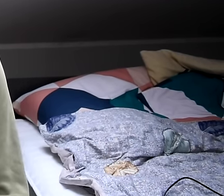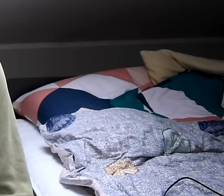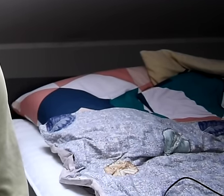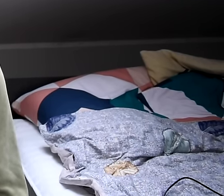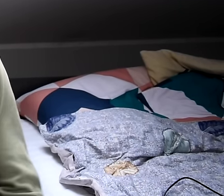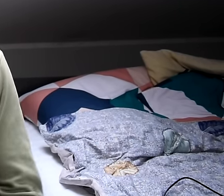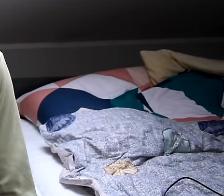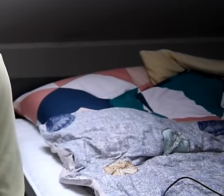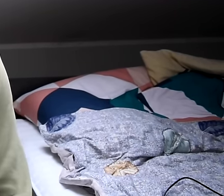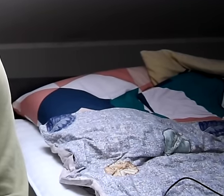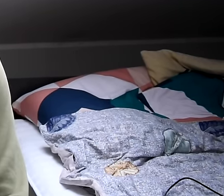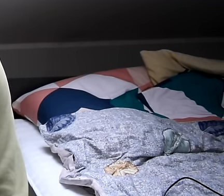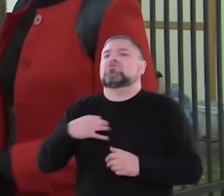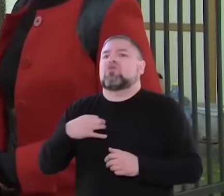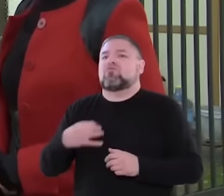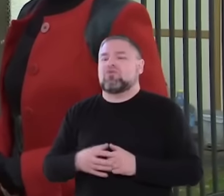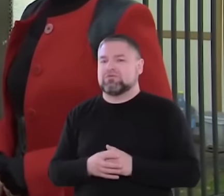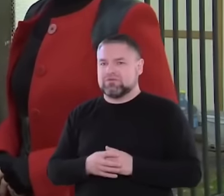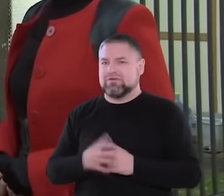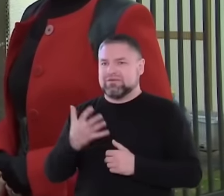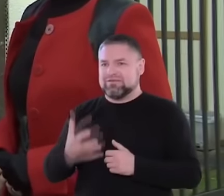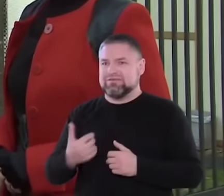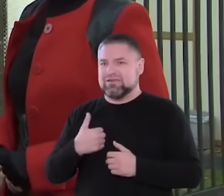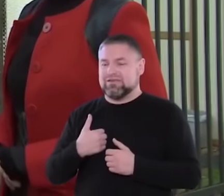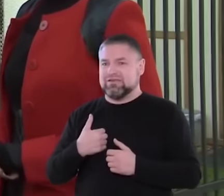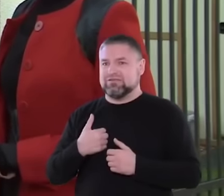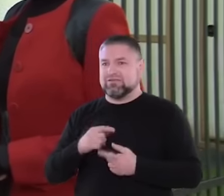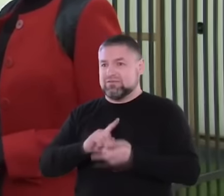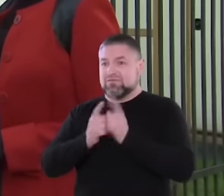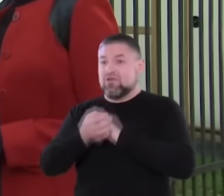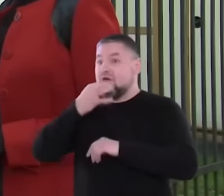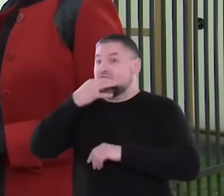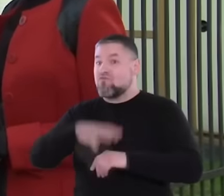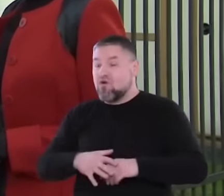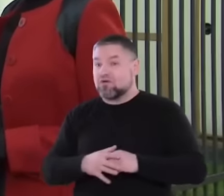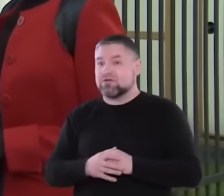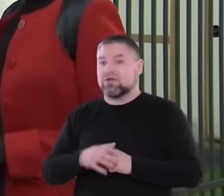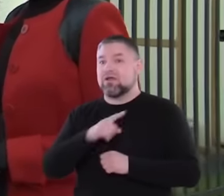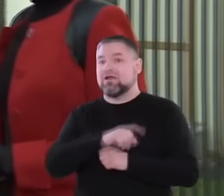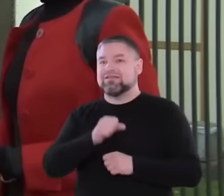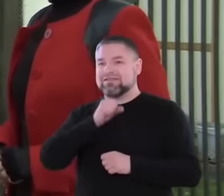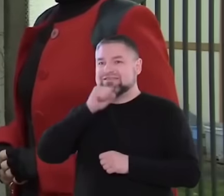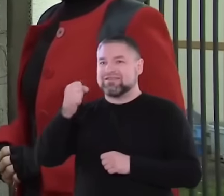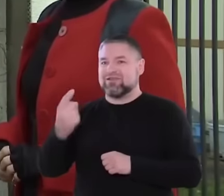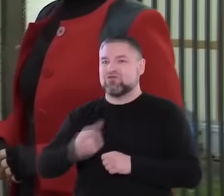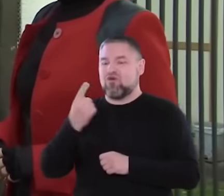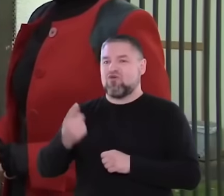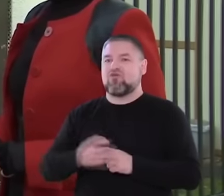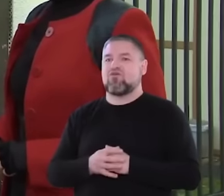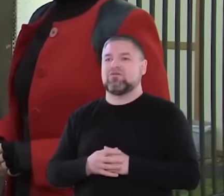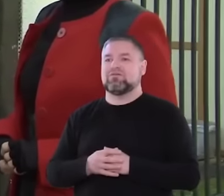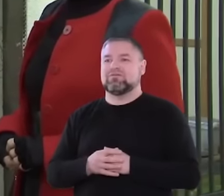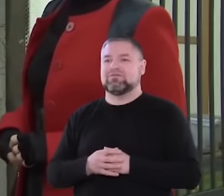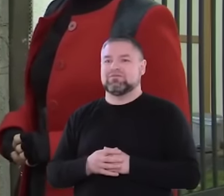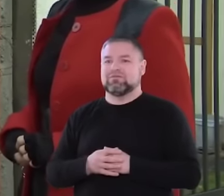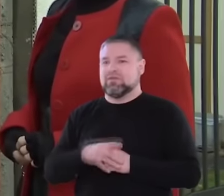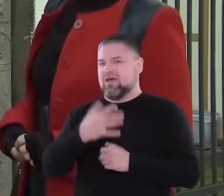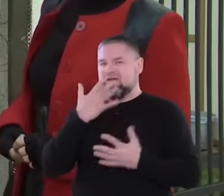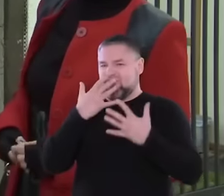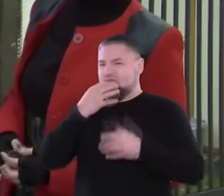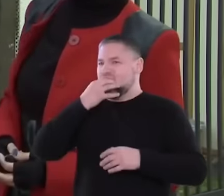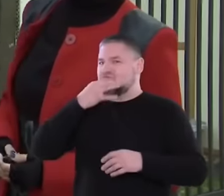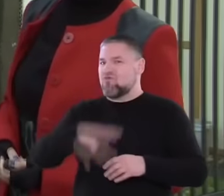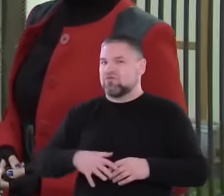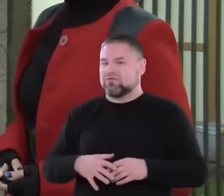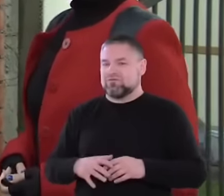będzie napier... To ja nie wierzę w ten serial. Chcesz już mnie na młodszego wymienić? Sorry, pudło, bo Jacek jest ode mnie o rok starszy. Wygląda na młodszego.